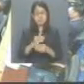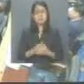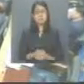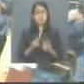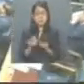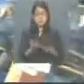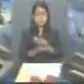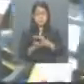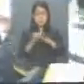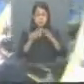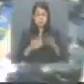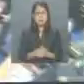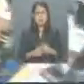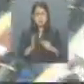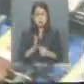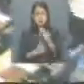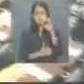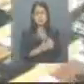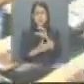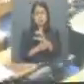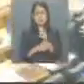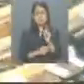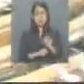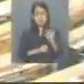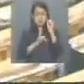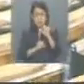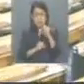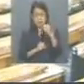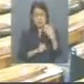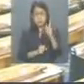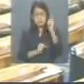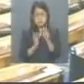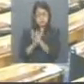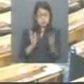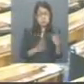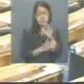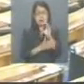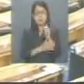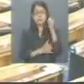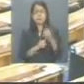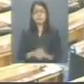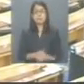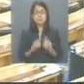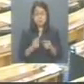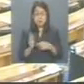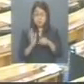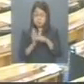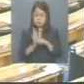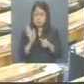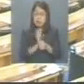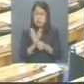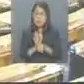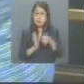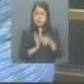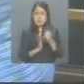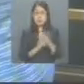สร็จให้มีผลบังคับตั้งแต่วันถัดจากวันประกาศในราชกิจจานุเบกษาและในเงื่อนไขการแก้ไขให้เพิ่มความตาม